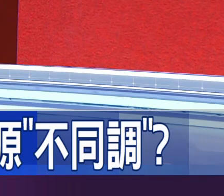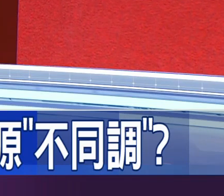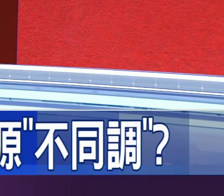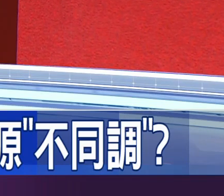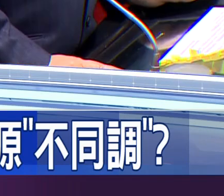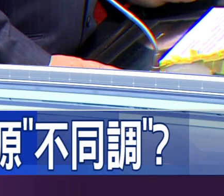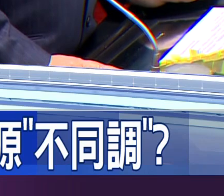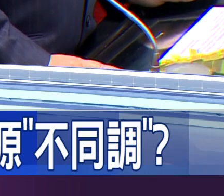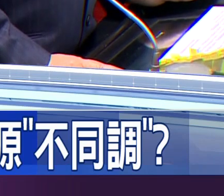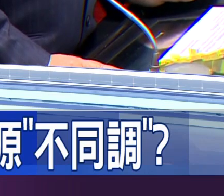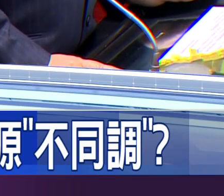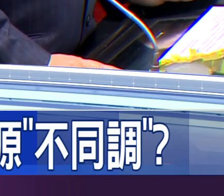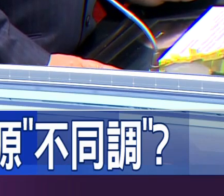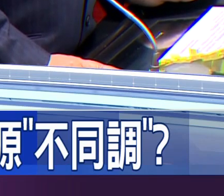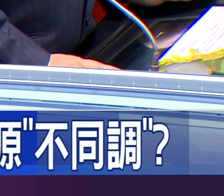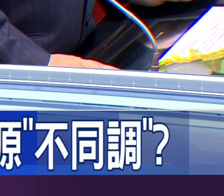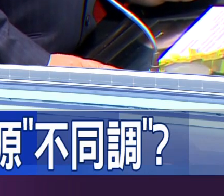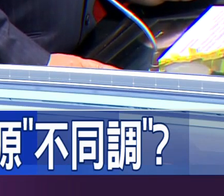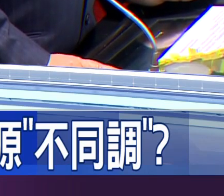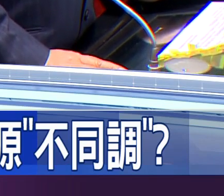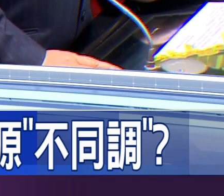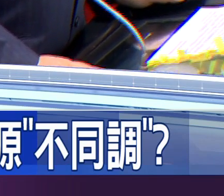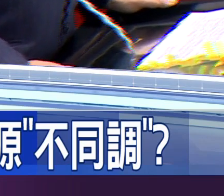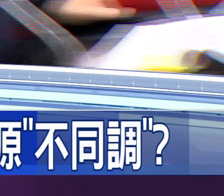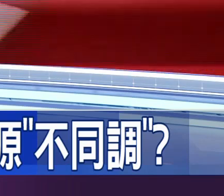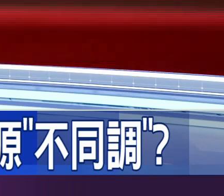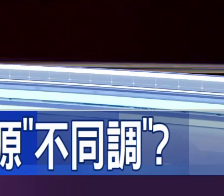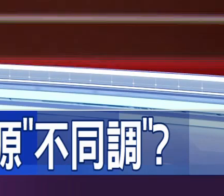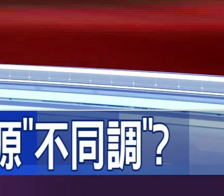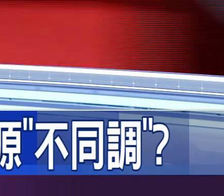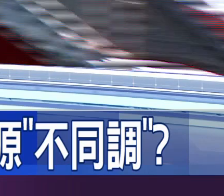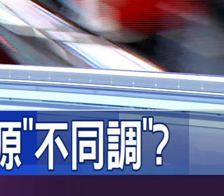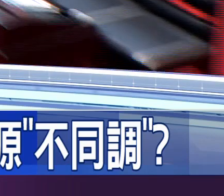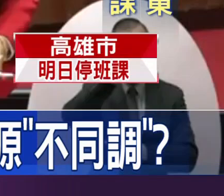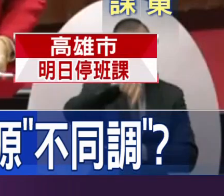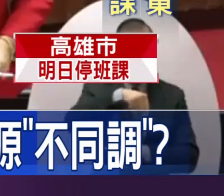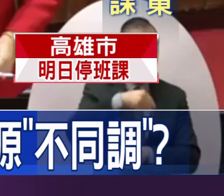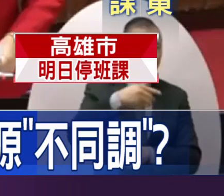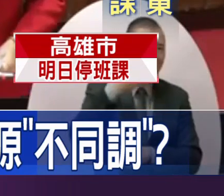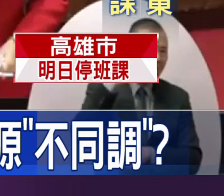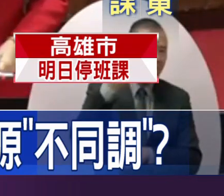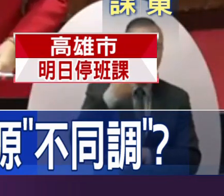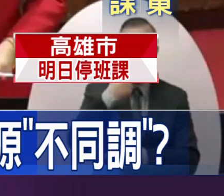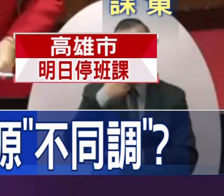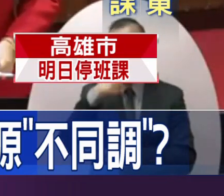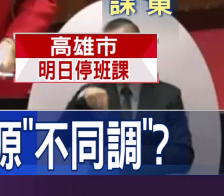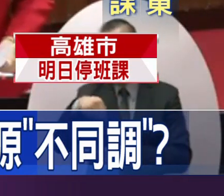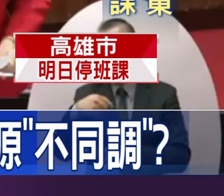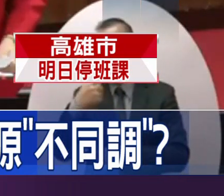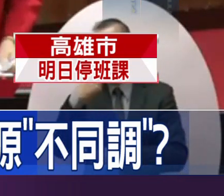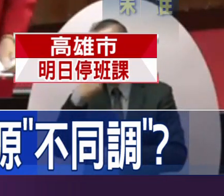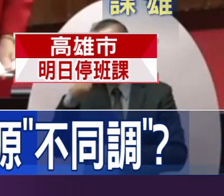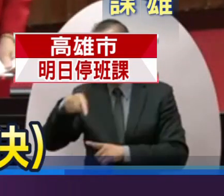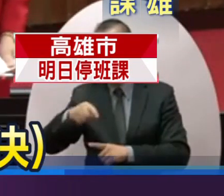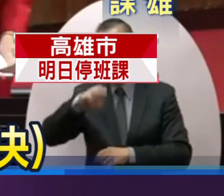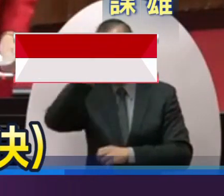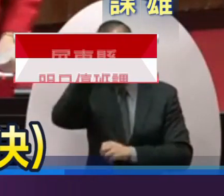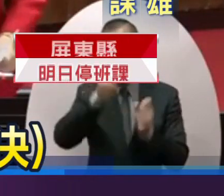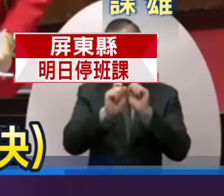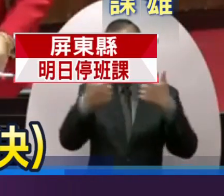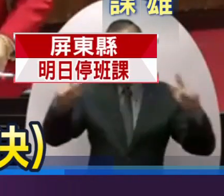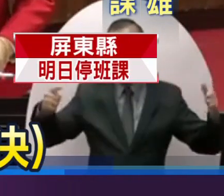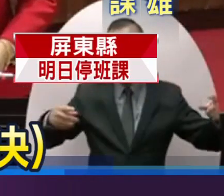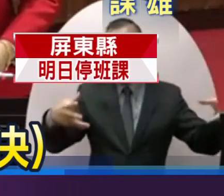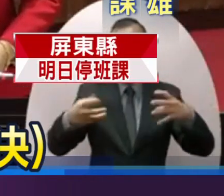目标，邱泰源也赶紧改口说没有打脸的问题。 连立法院三党共识的议